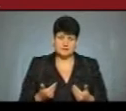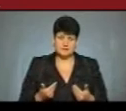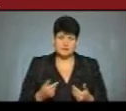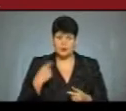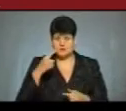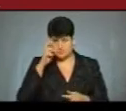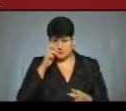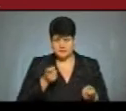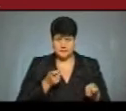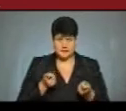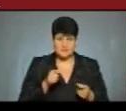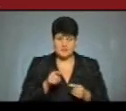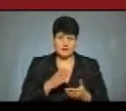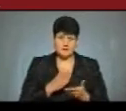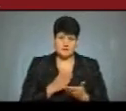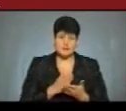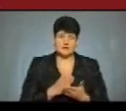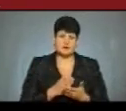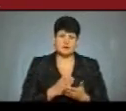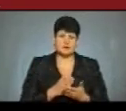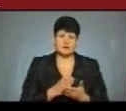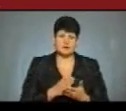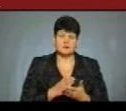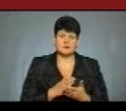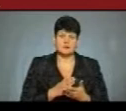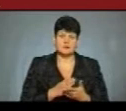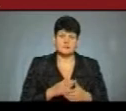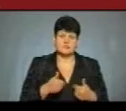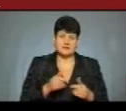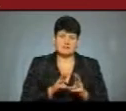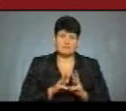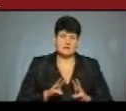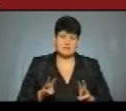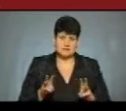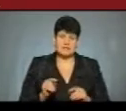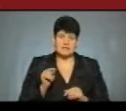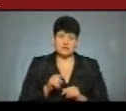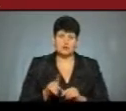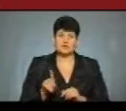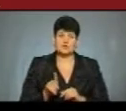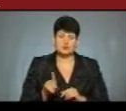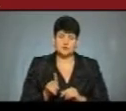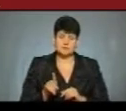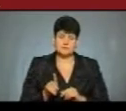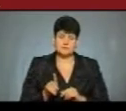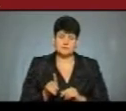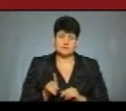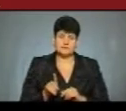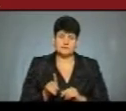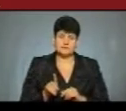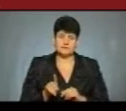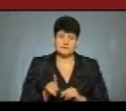обласну адміністрацію, там є наш лист, і зверталися в міністерство для того, щоб